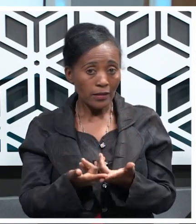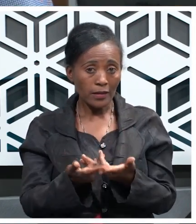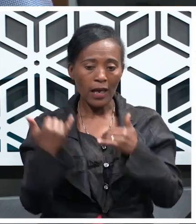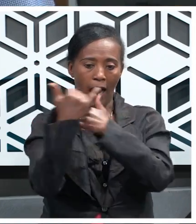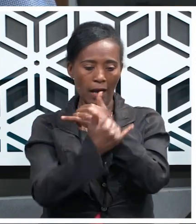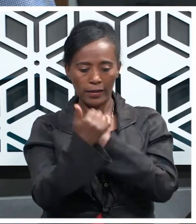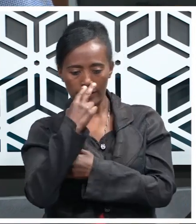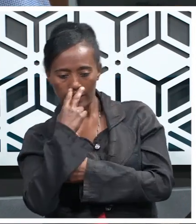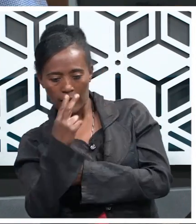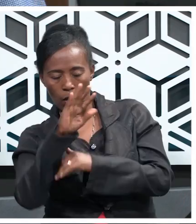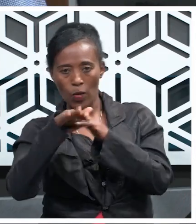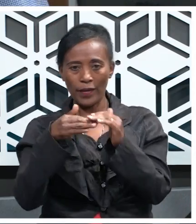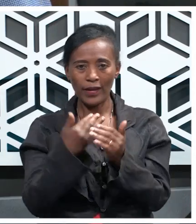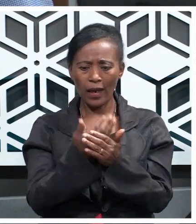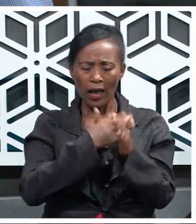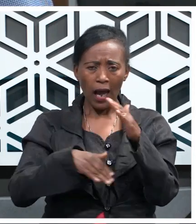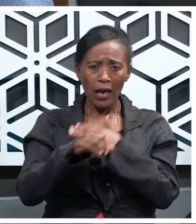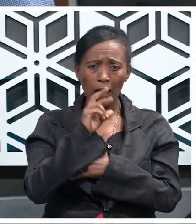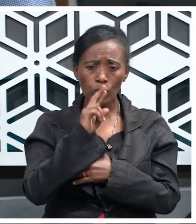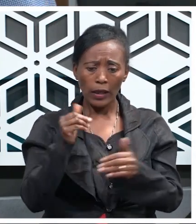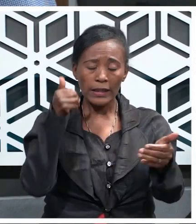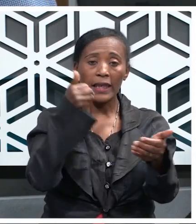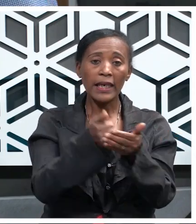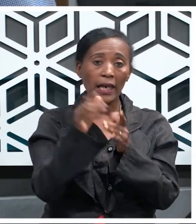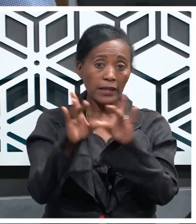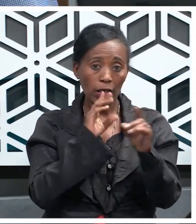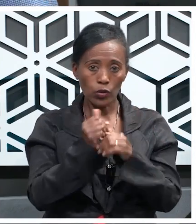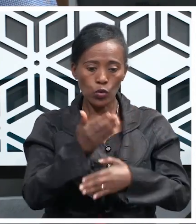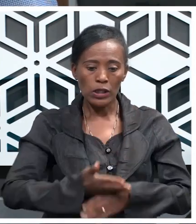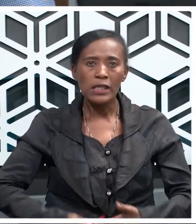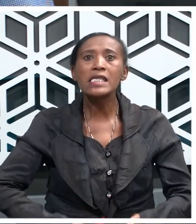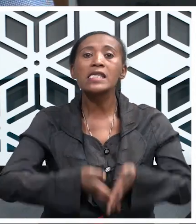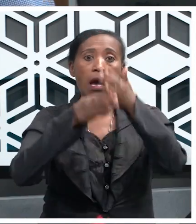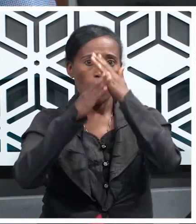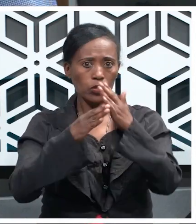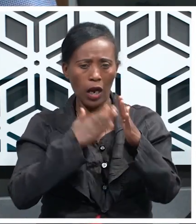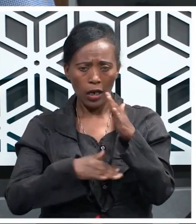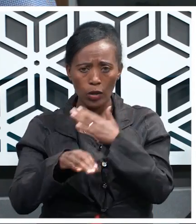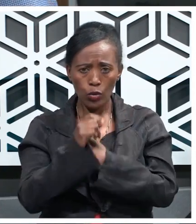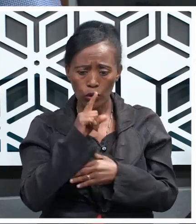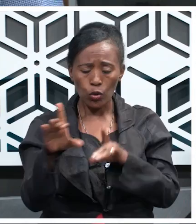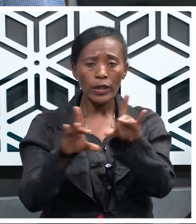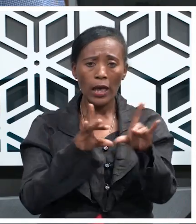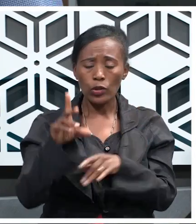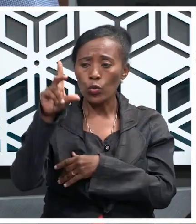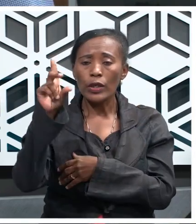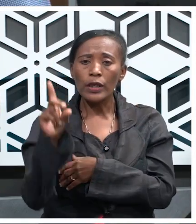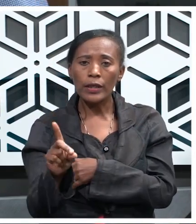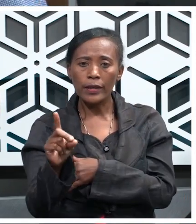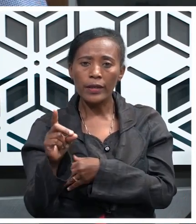እንግዲህ እንደ ሀገር ስናየው ጠቅላላ አካል ጉዳተኞችን ተደራሽ ያደረጉ ህንፃዎች፣ አካል ጉዳተኞችን ተደራሽ